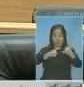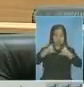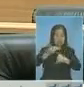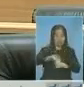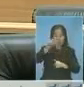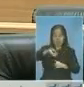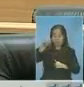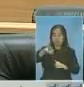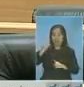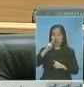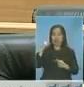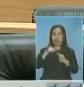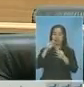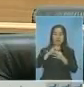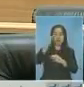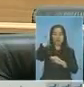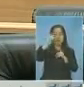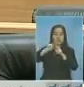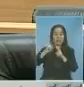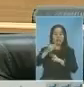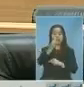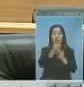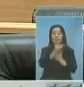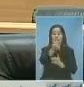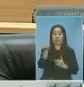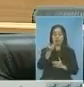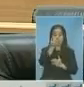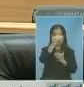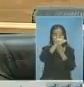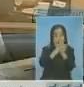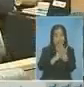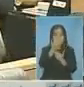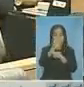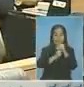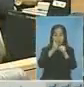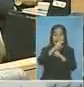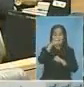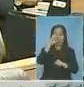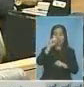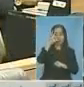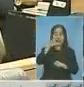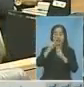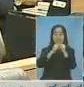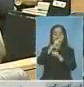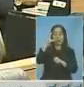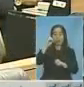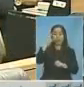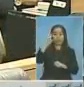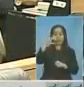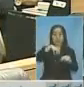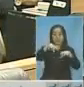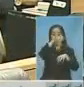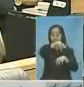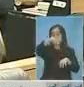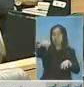ะคะอยากทราบว่าค่าอีเวนต์แต่ละที่เนี่ยเท่าไหร่ท่านประธานขอรายละเอียดหน่อยนะคะปี55ปี56เนี่ยจัดที่ไหนบ้